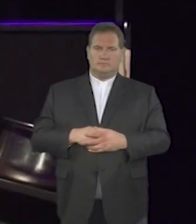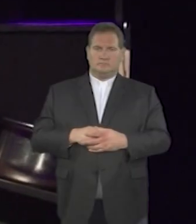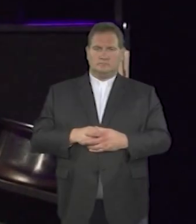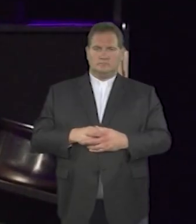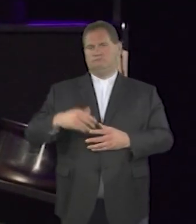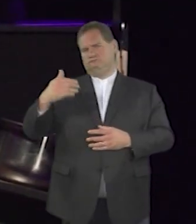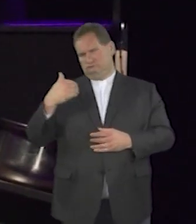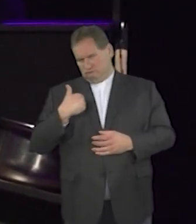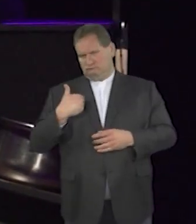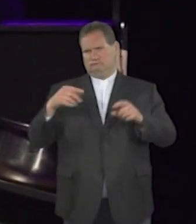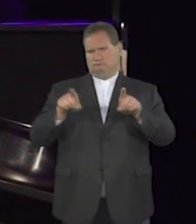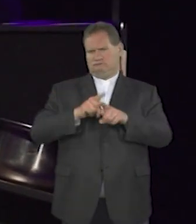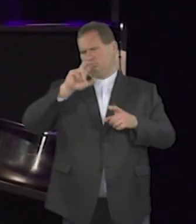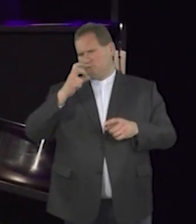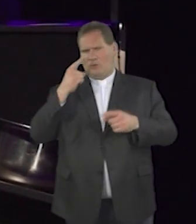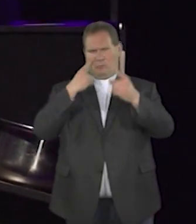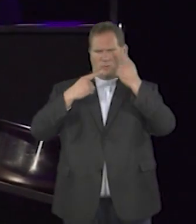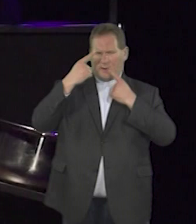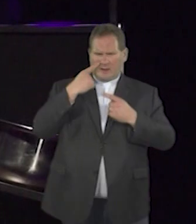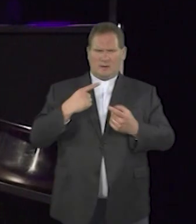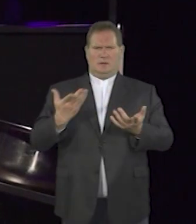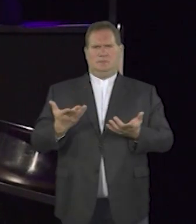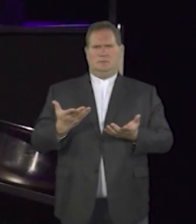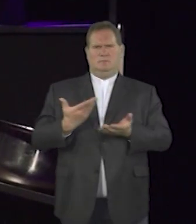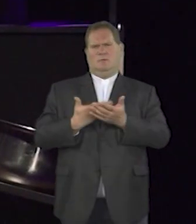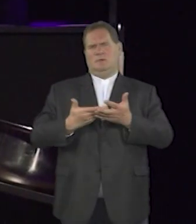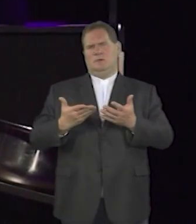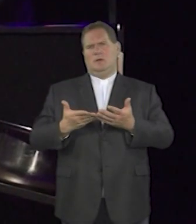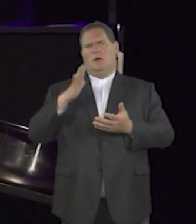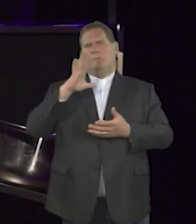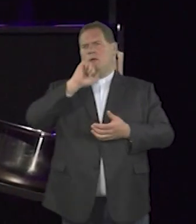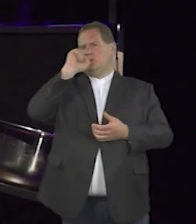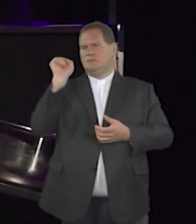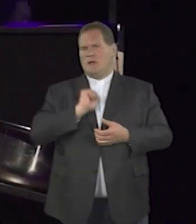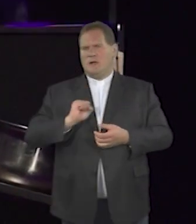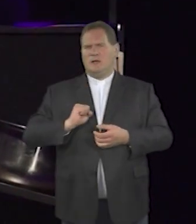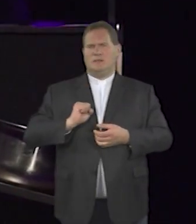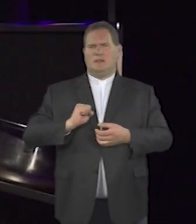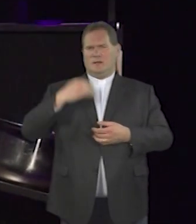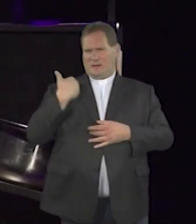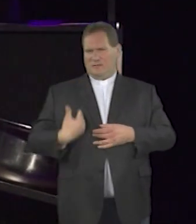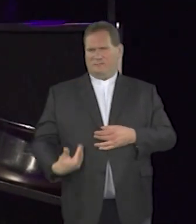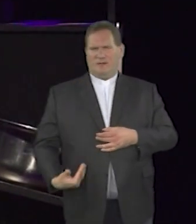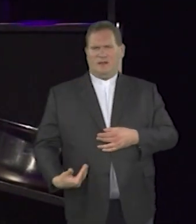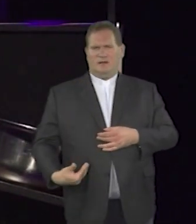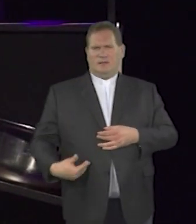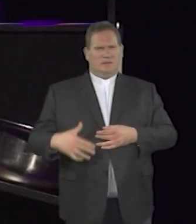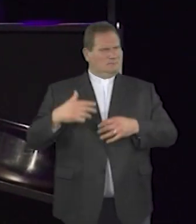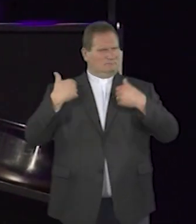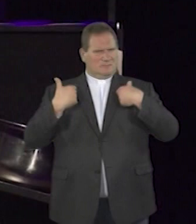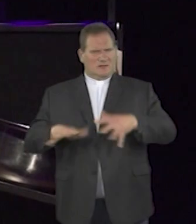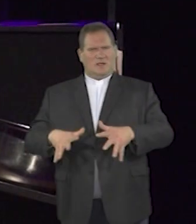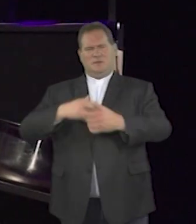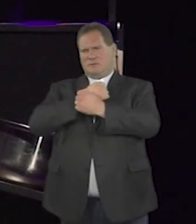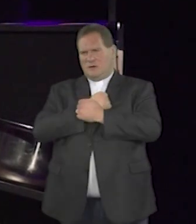I było też czego płakać i czego szlochać, bo się żaden z kawalerów nie chciał w niej kochać.